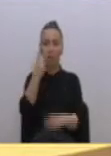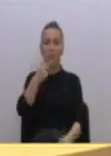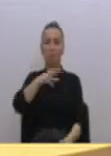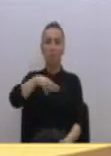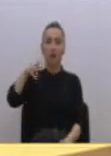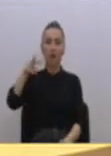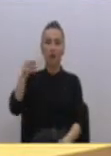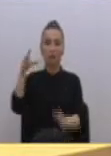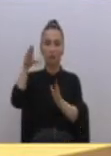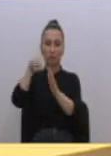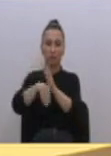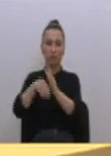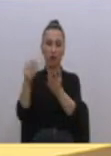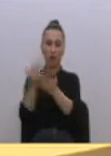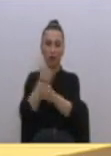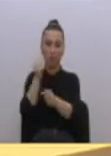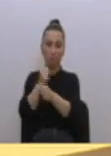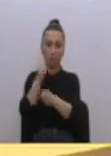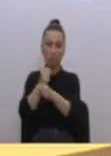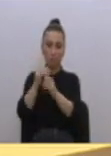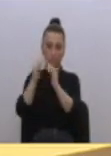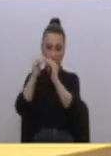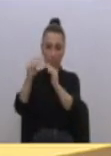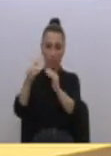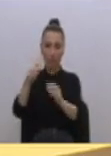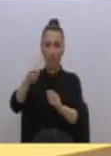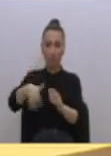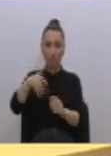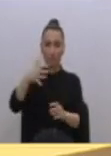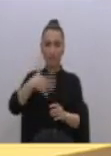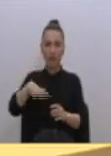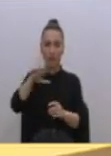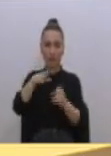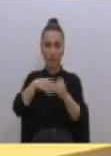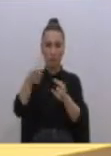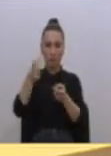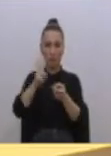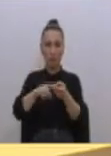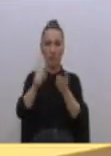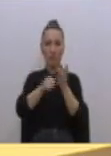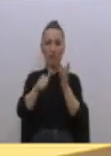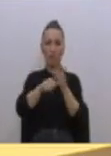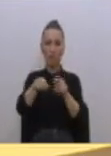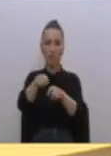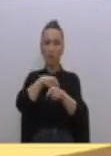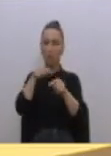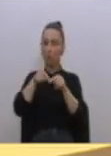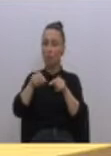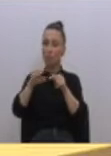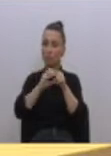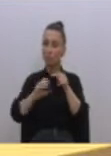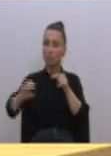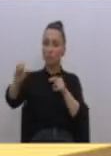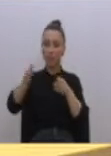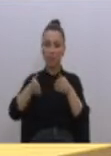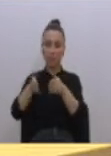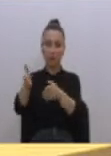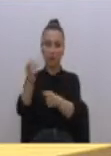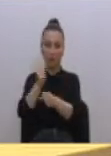ჩაიდო შახდენის 2-ზე, 2-ში საქართველოს ტერიტორიაზე 60 კილომეტრის პარალელური გზა გავიდა